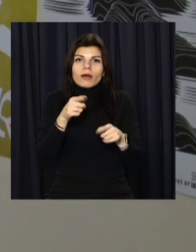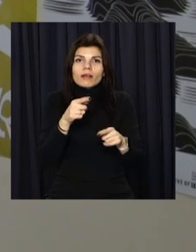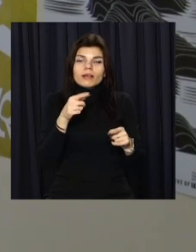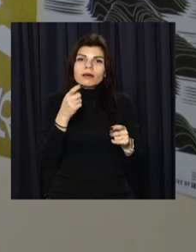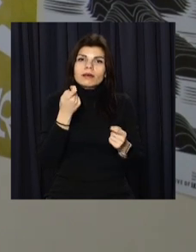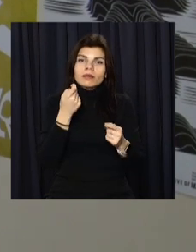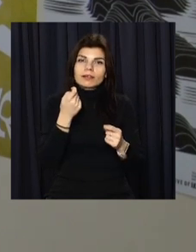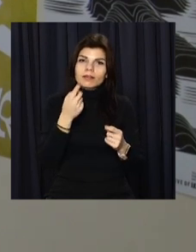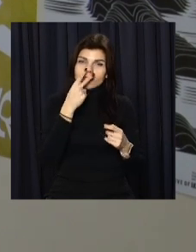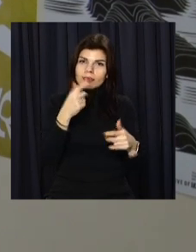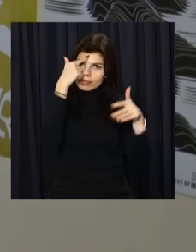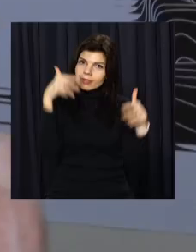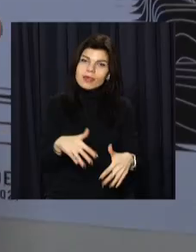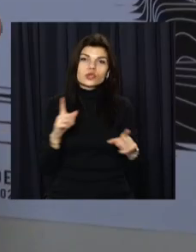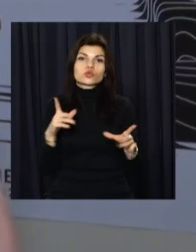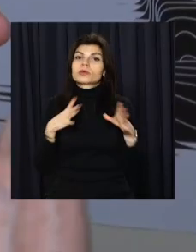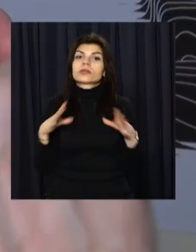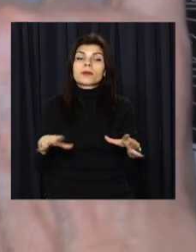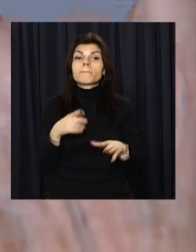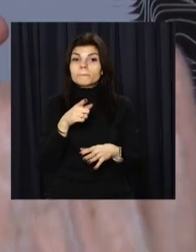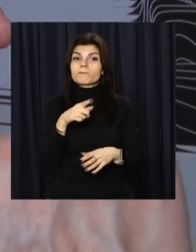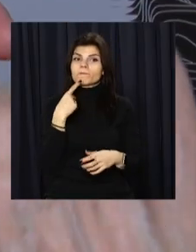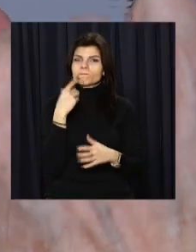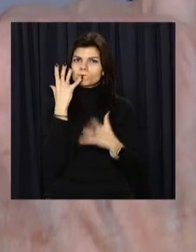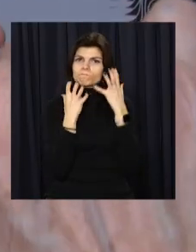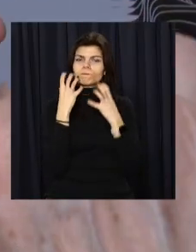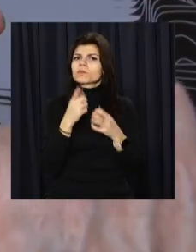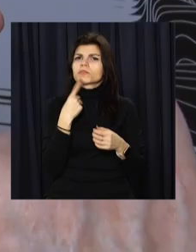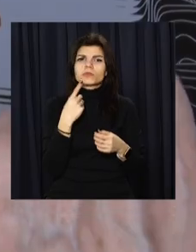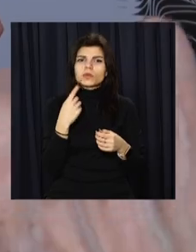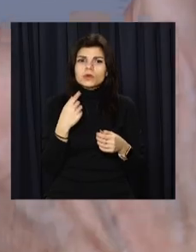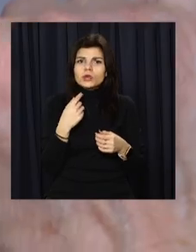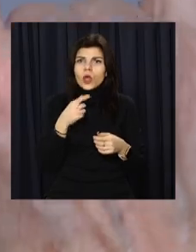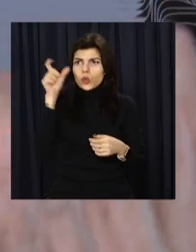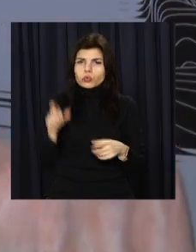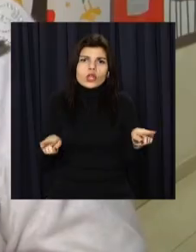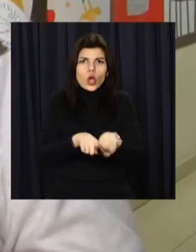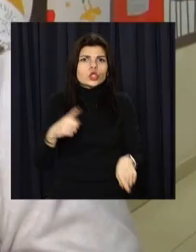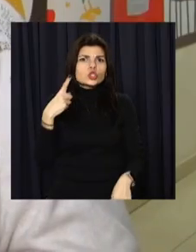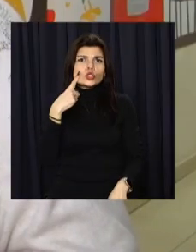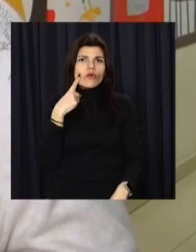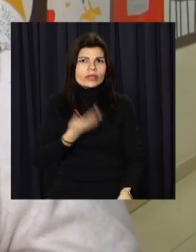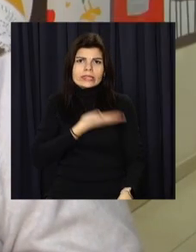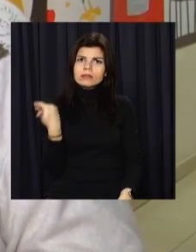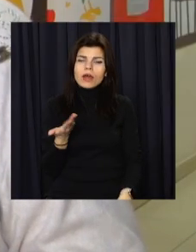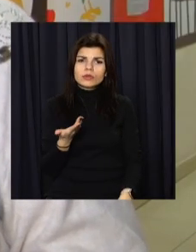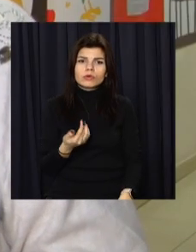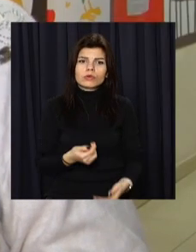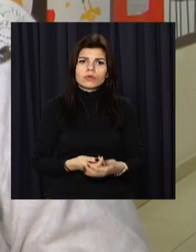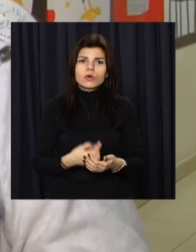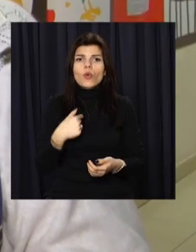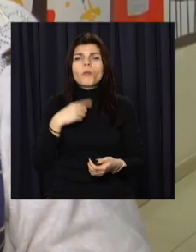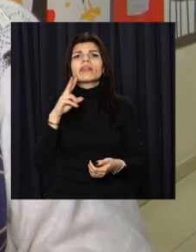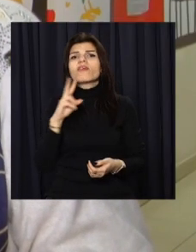по телефону. У таких людей обурюється, пані Тетяна зовсім не має совісті. 2 роки у мене погиб